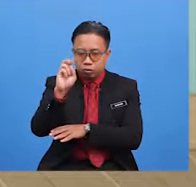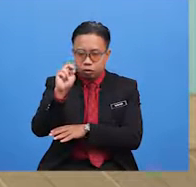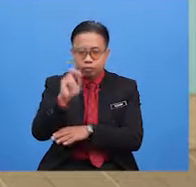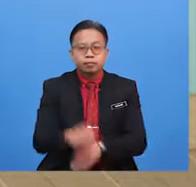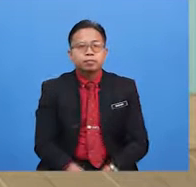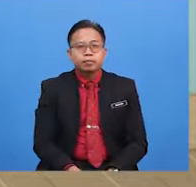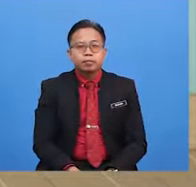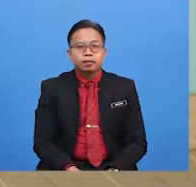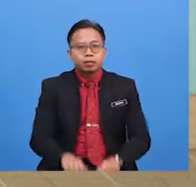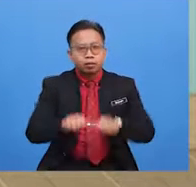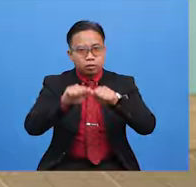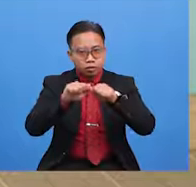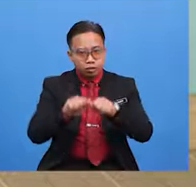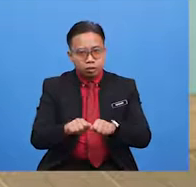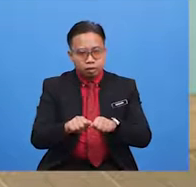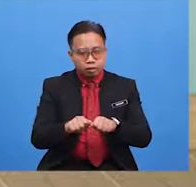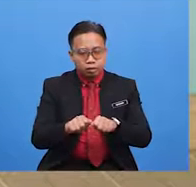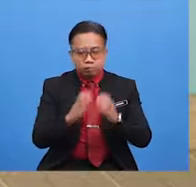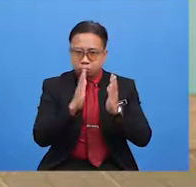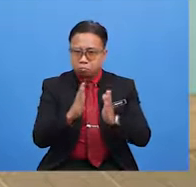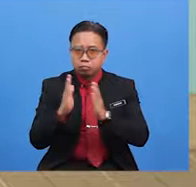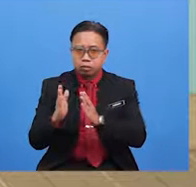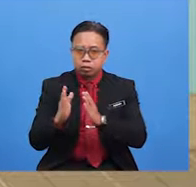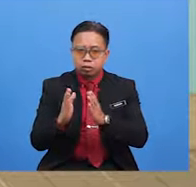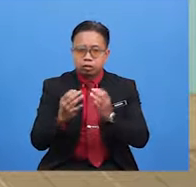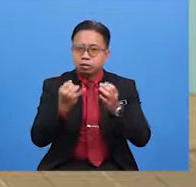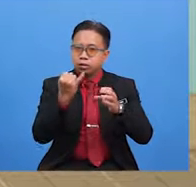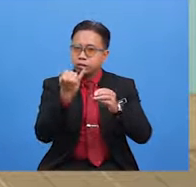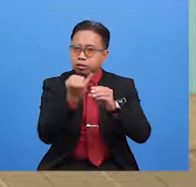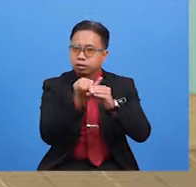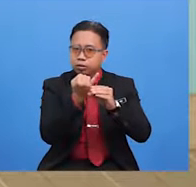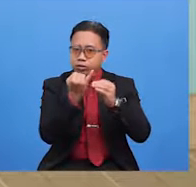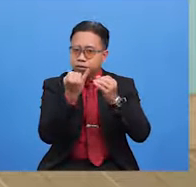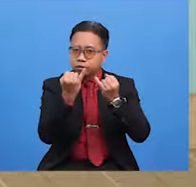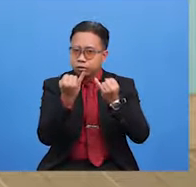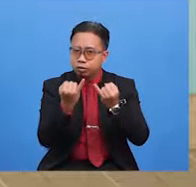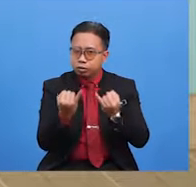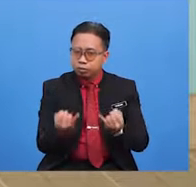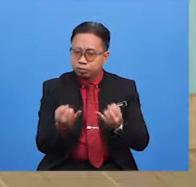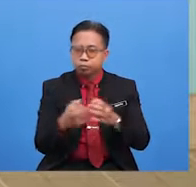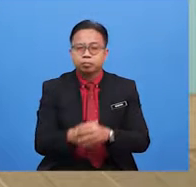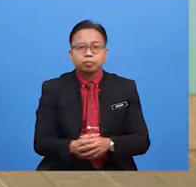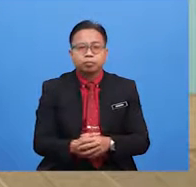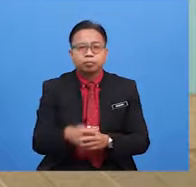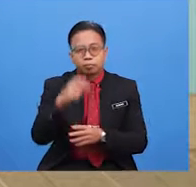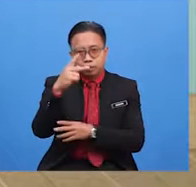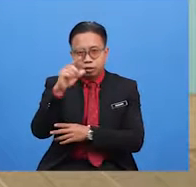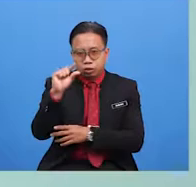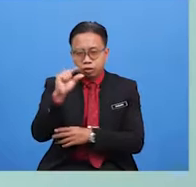Syarat pertama untuk dikategorikan sebagai jisim adalah mempunyai jisim dan unitnya ialah